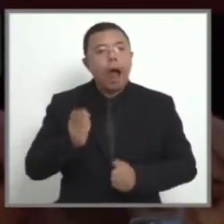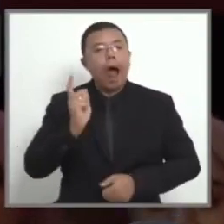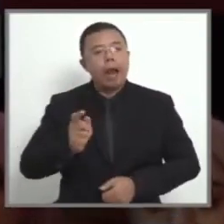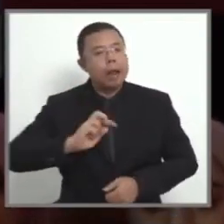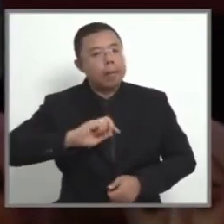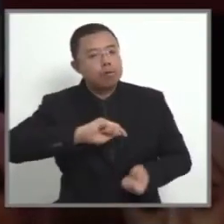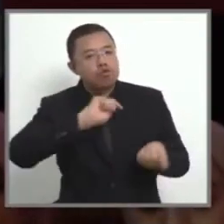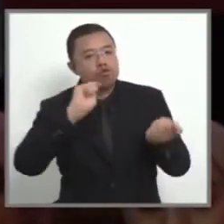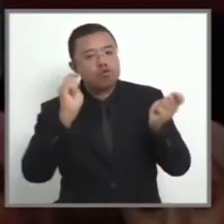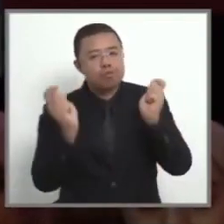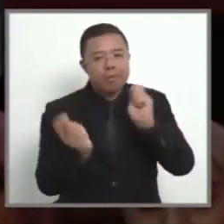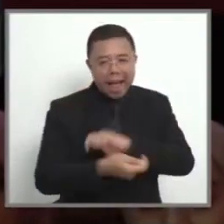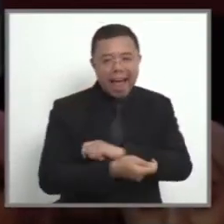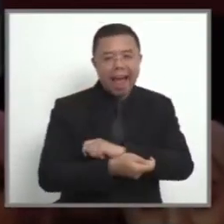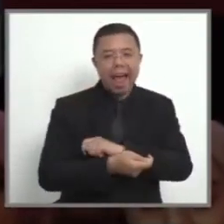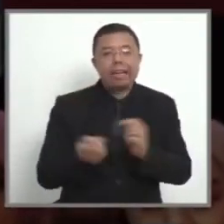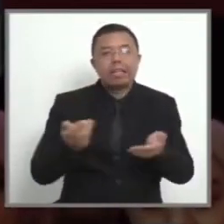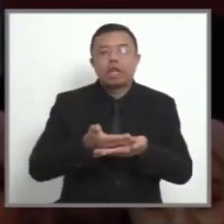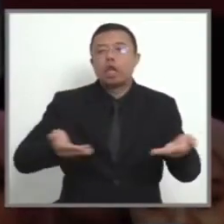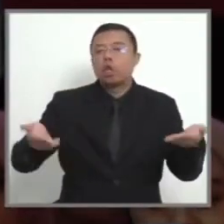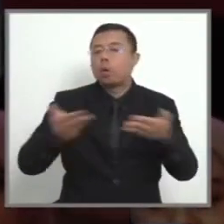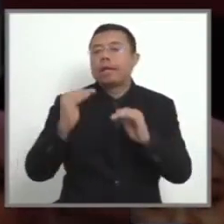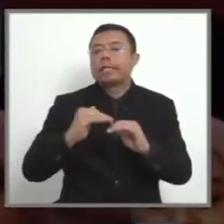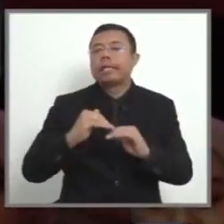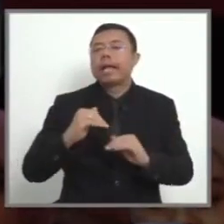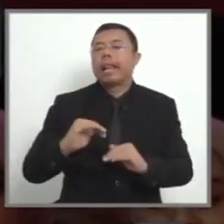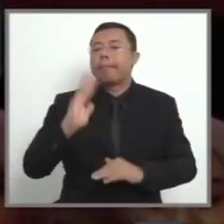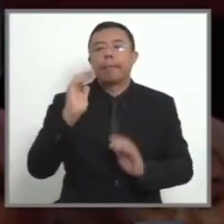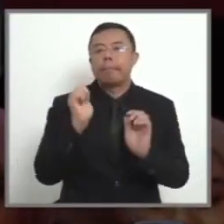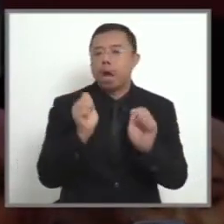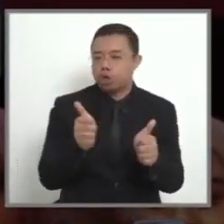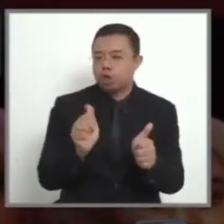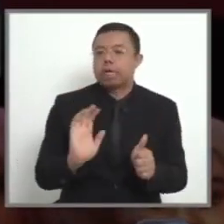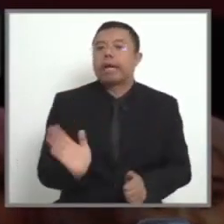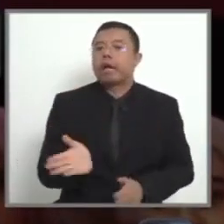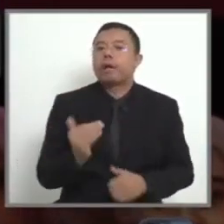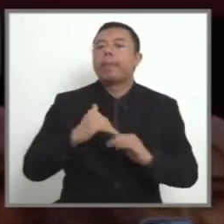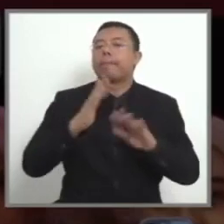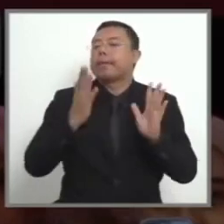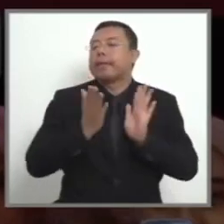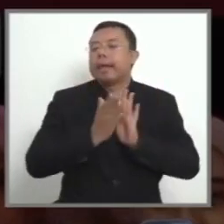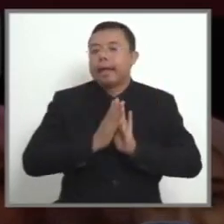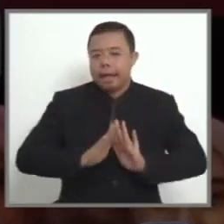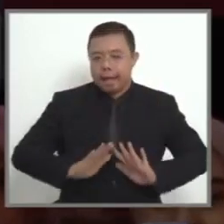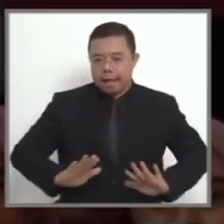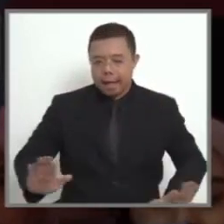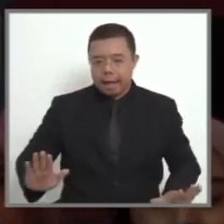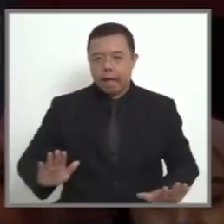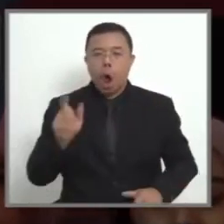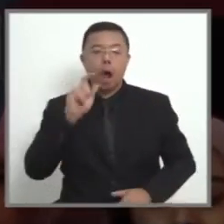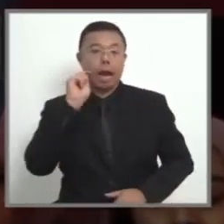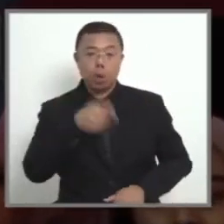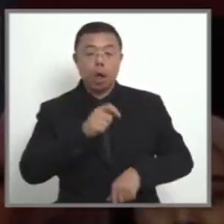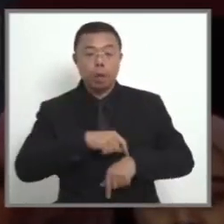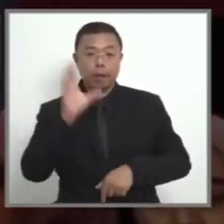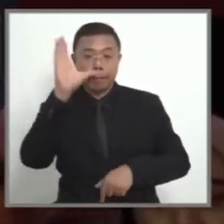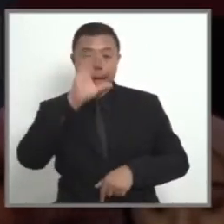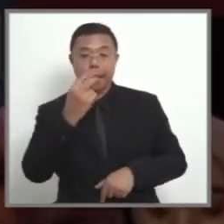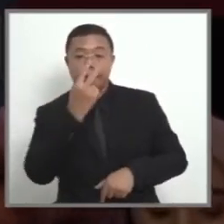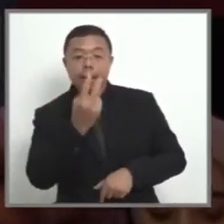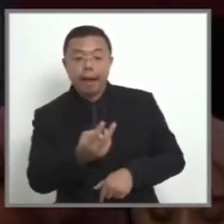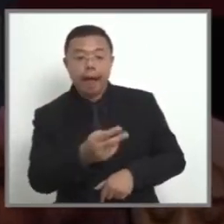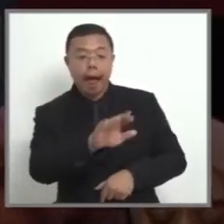perubahan kondisi hidup yang lebih baik bisa lebih makmur orang tua yang dimalam hari melihat